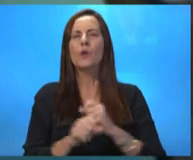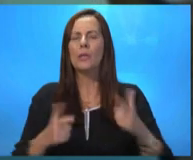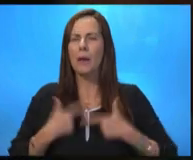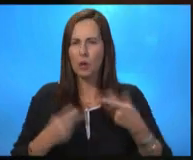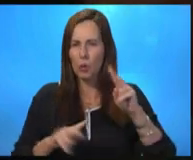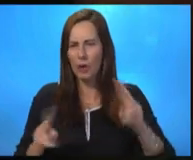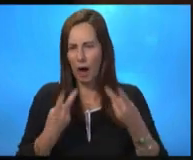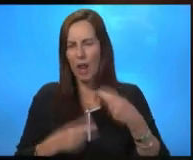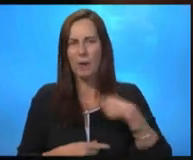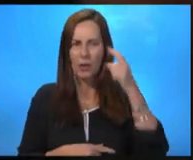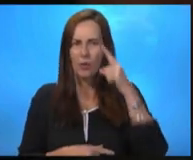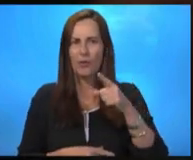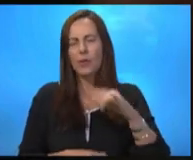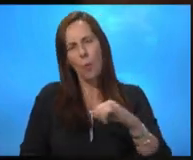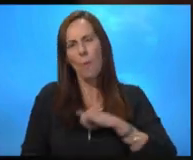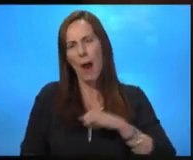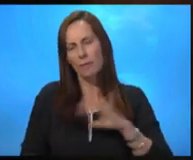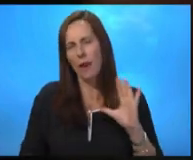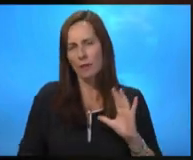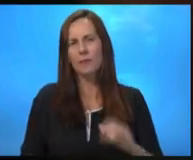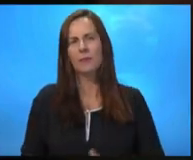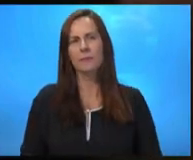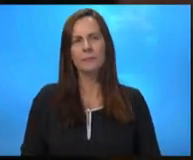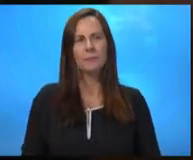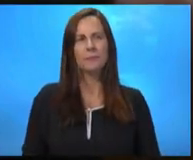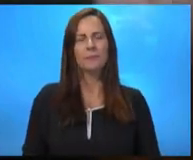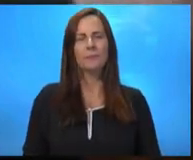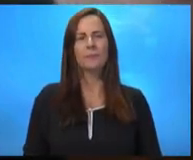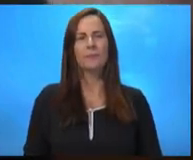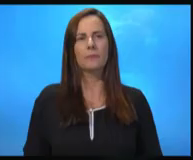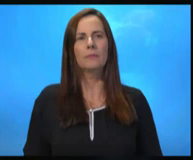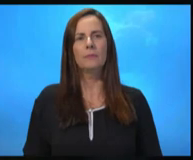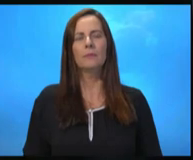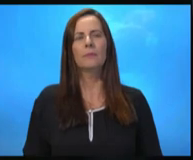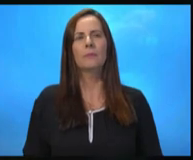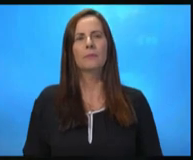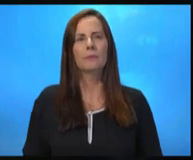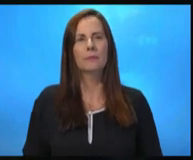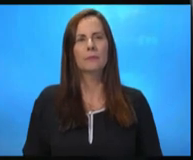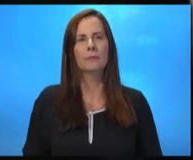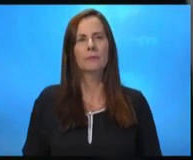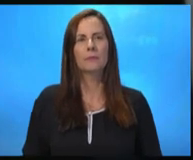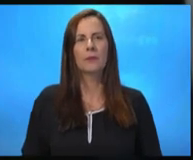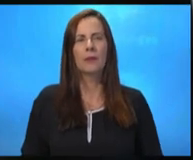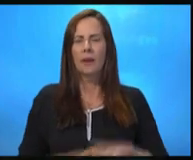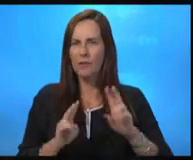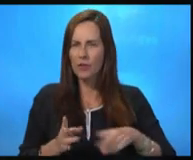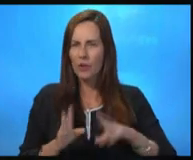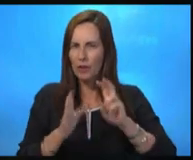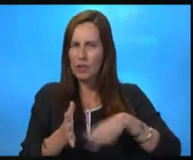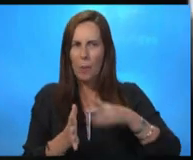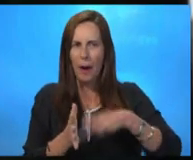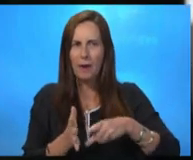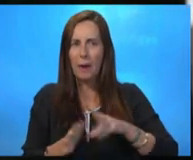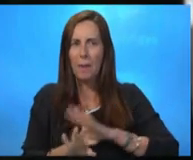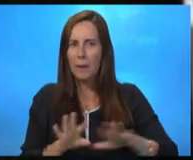think, is interesting. And... being able to travel on your train without